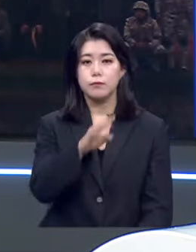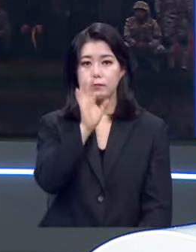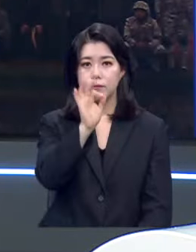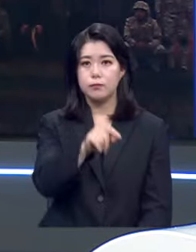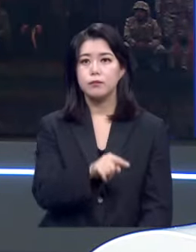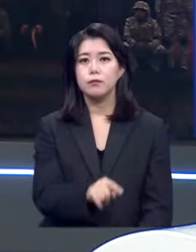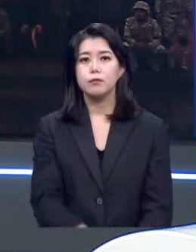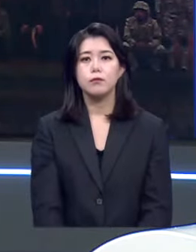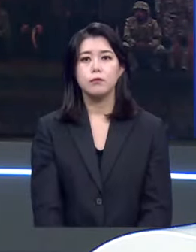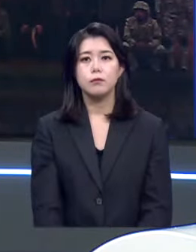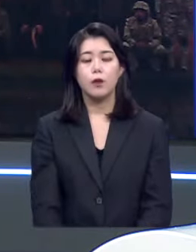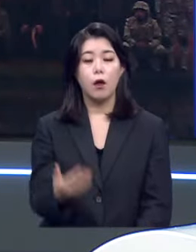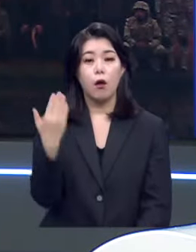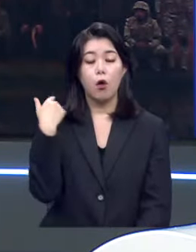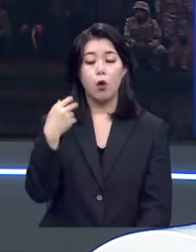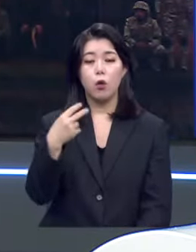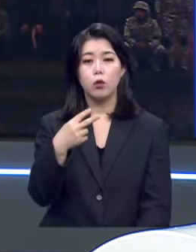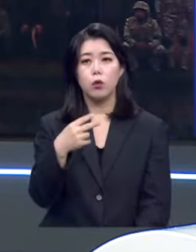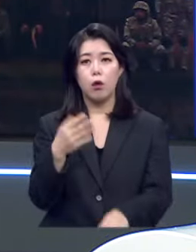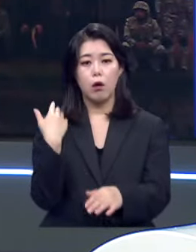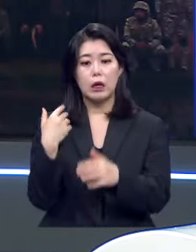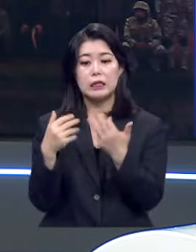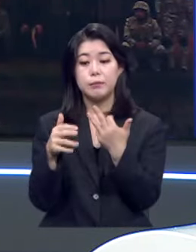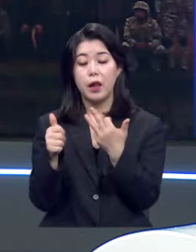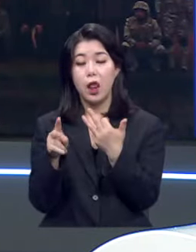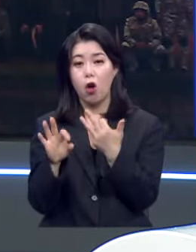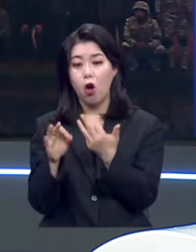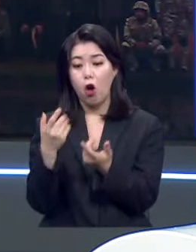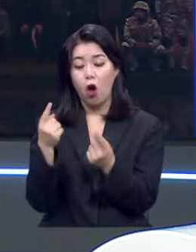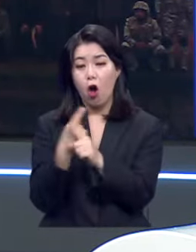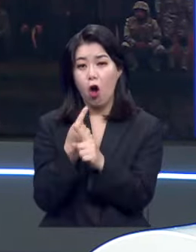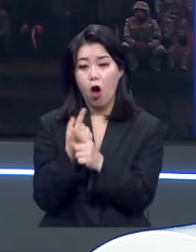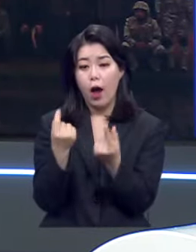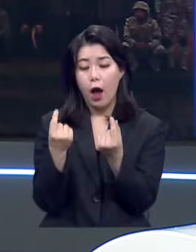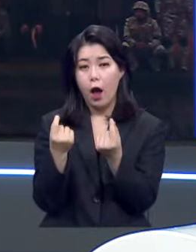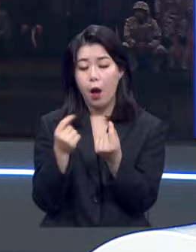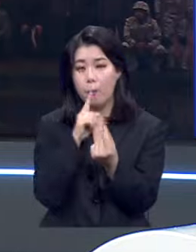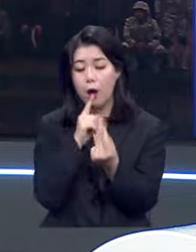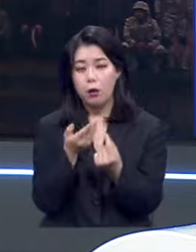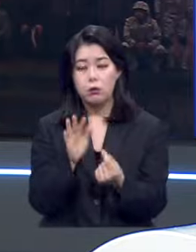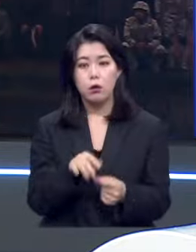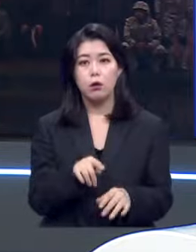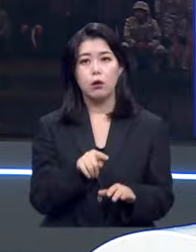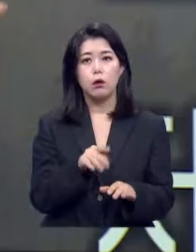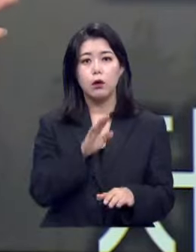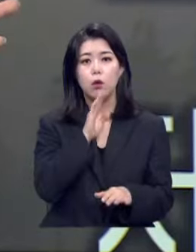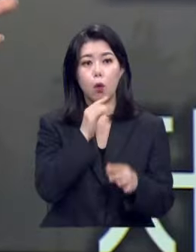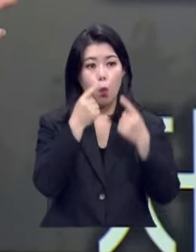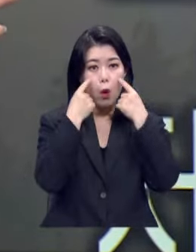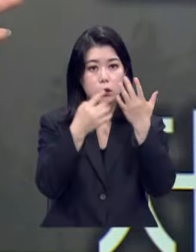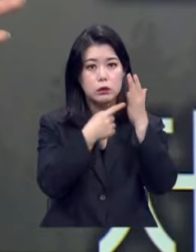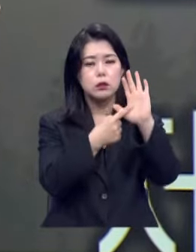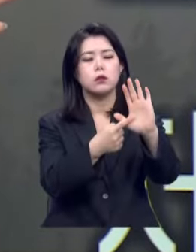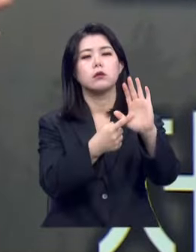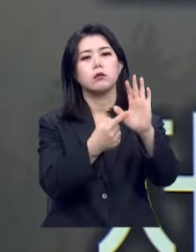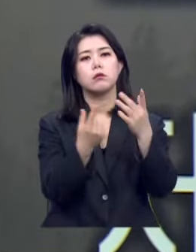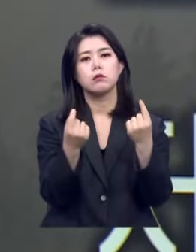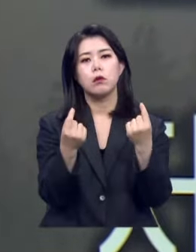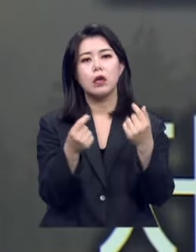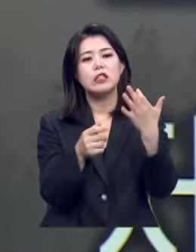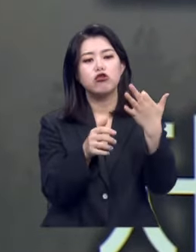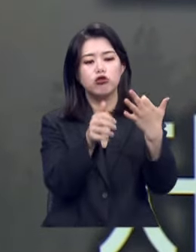어 앞에서 살짝 동화 보는 어 이거 화성 18보다 개량이 된 것 같다 정 까지만 나갔었는데 이게 지금 확인이 된 겁니다